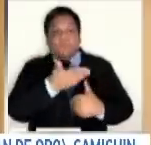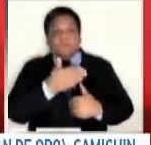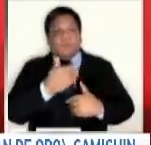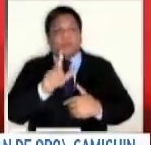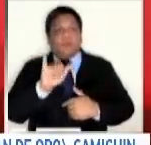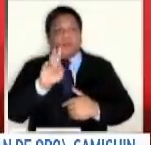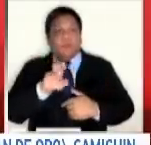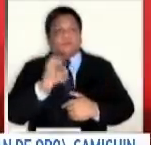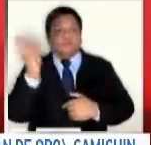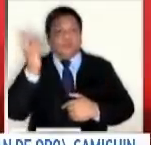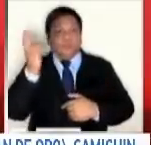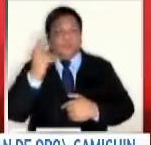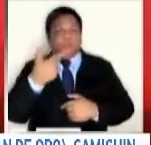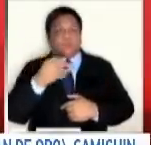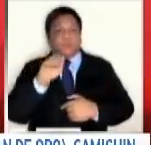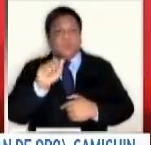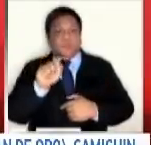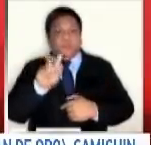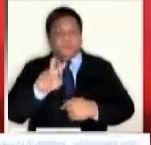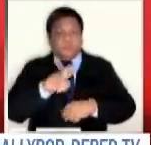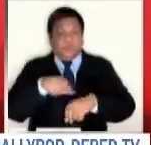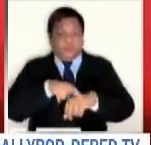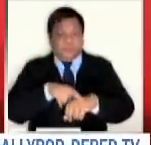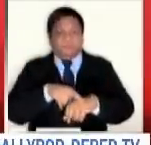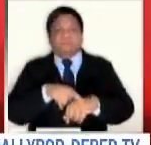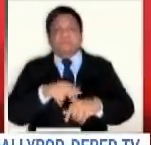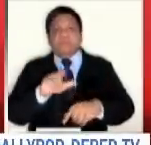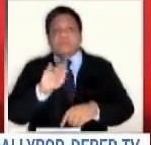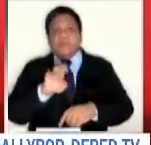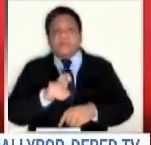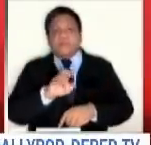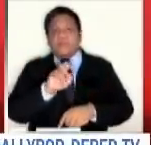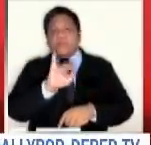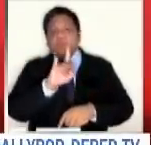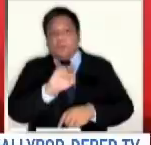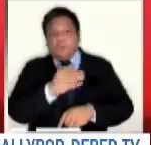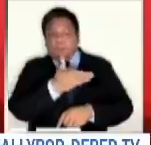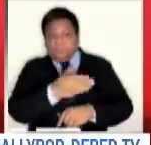TV Live, si Nico Sereno. Nico?